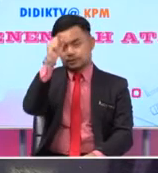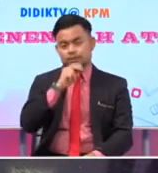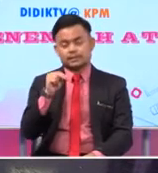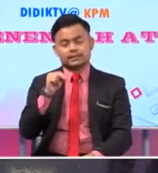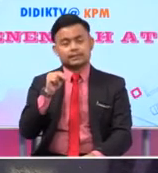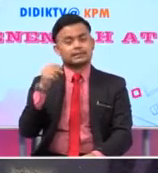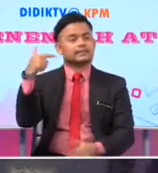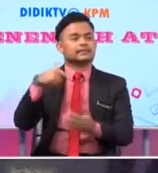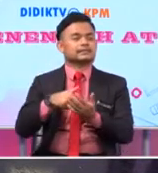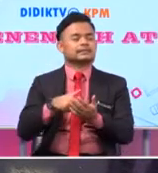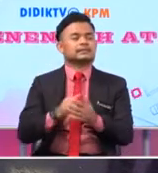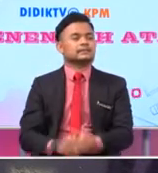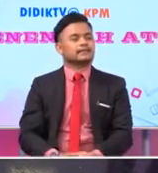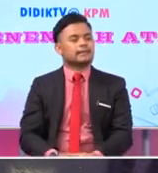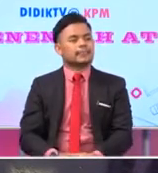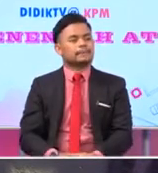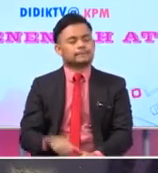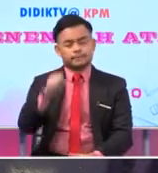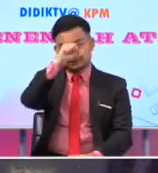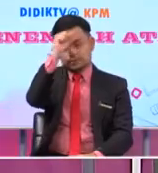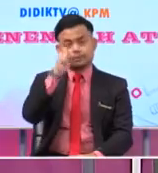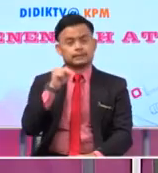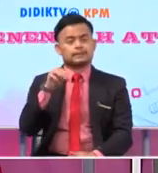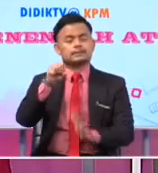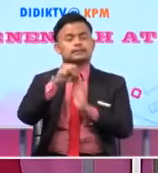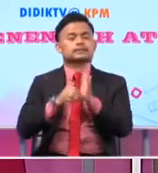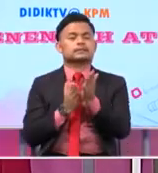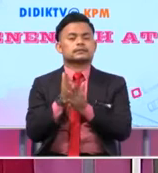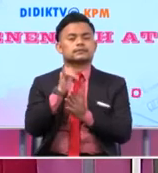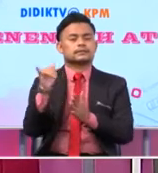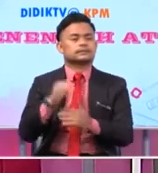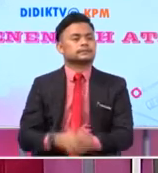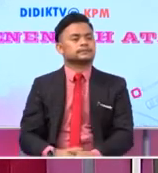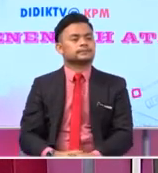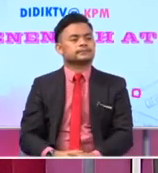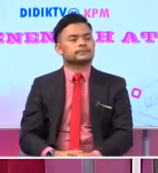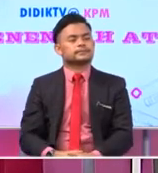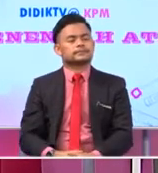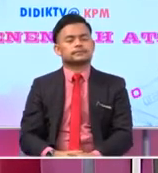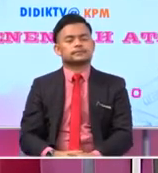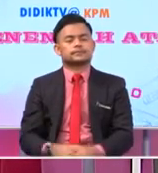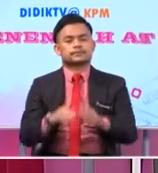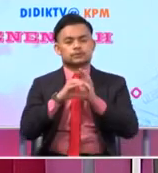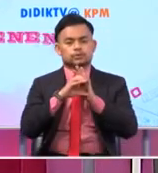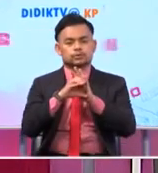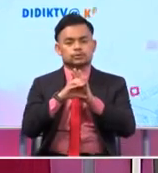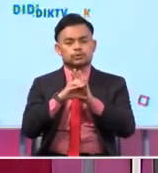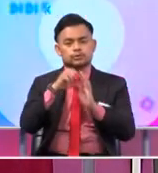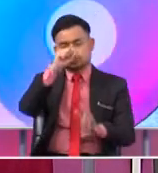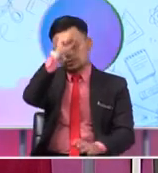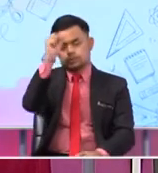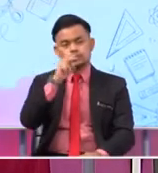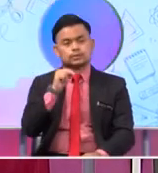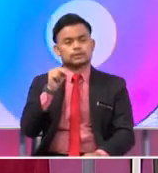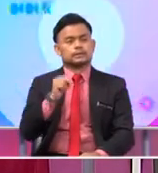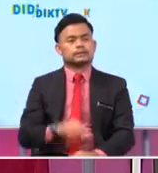seterusnya suara seterusnya Oke ini ayam adalah salah satu contoh soal lain kita